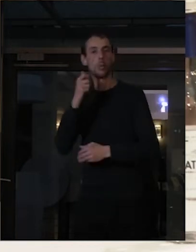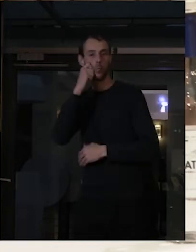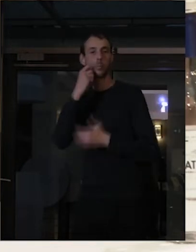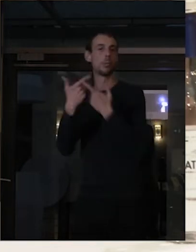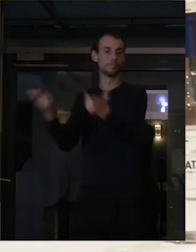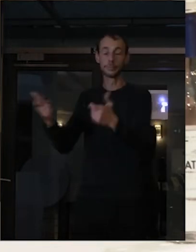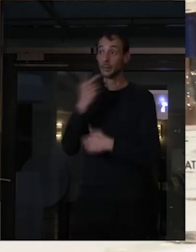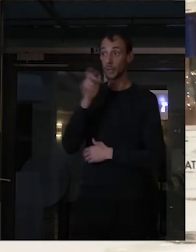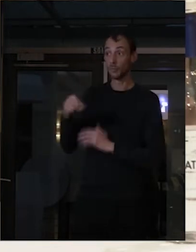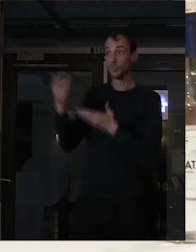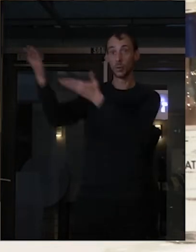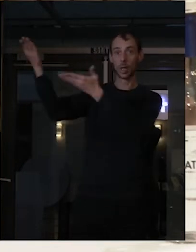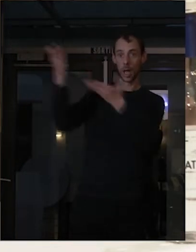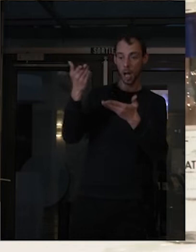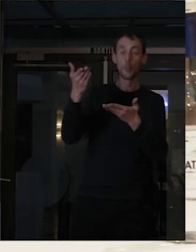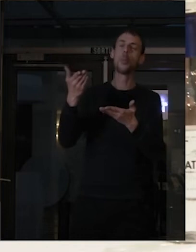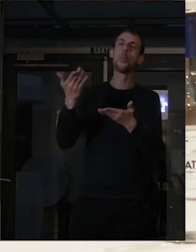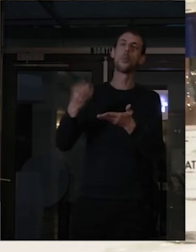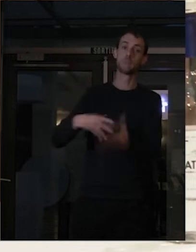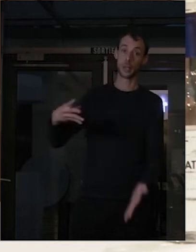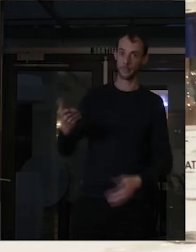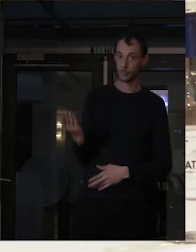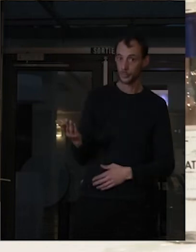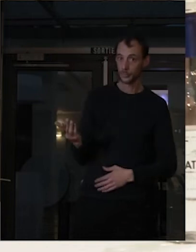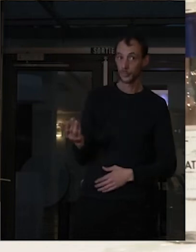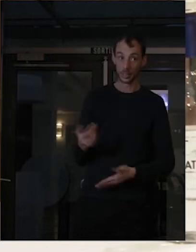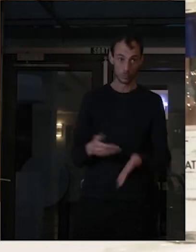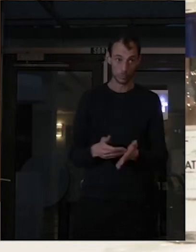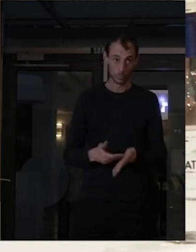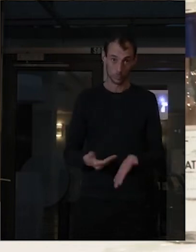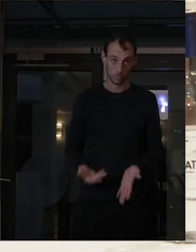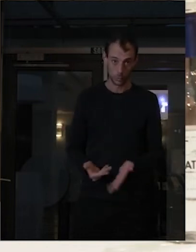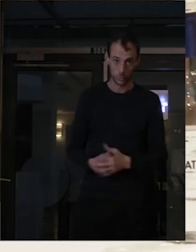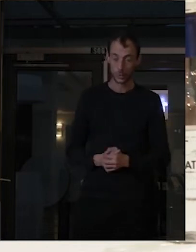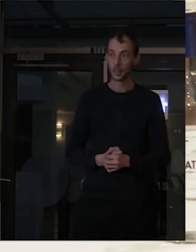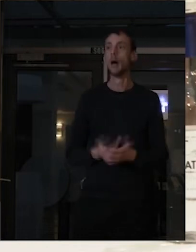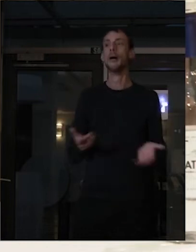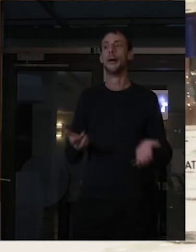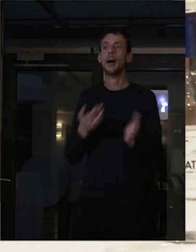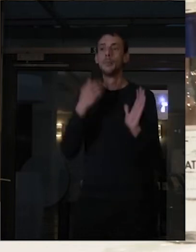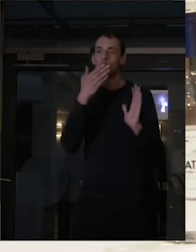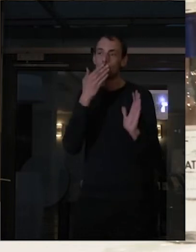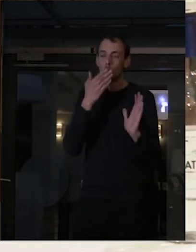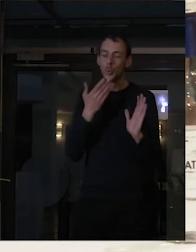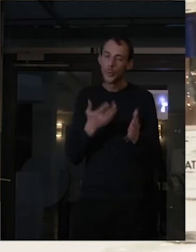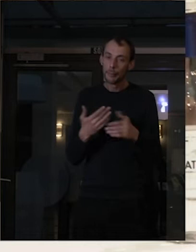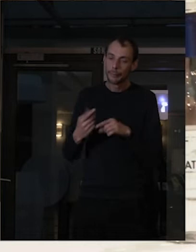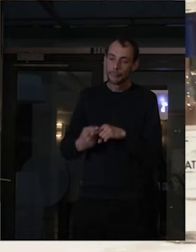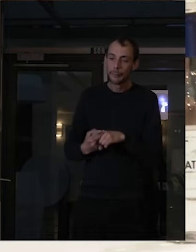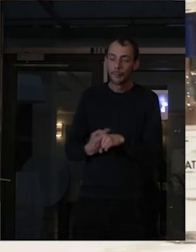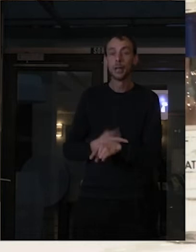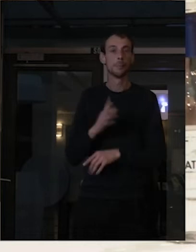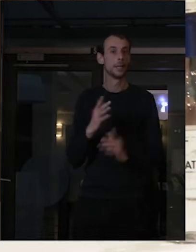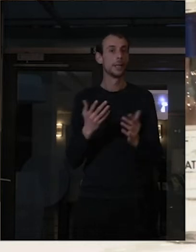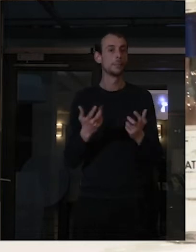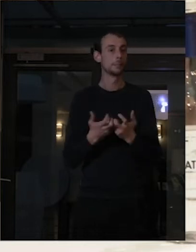faire venir et c'est super cher. Et encore aujourd'hui, ça commence petit à petit à se mettre en place, mais les marques de danse